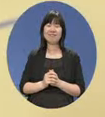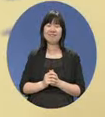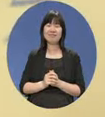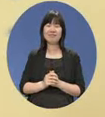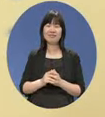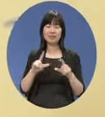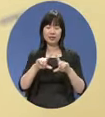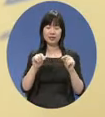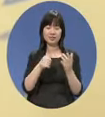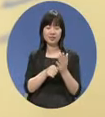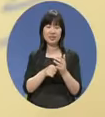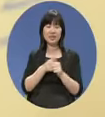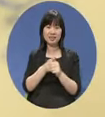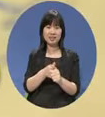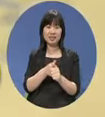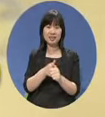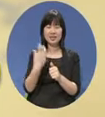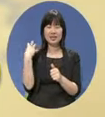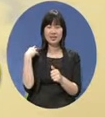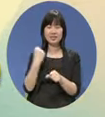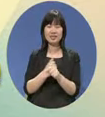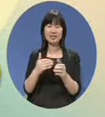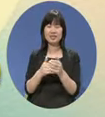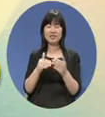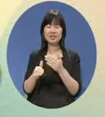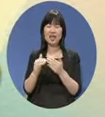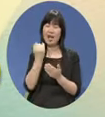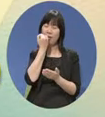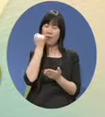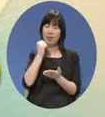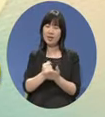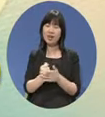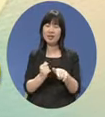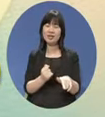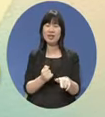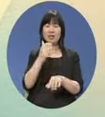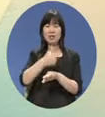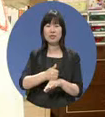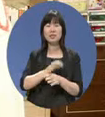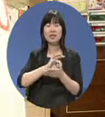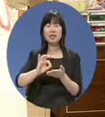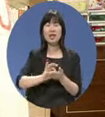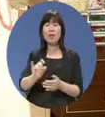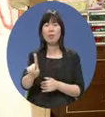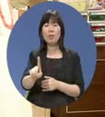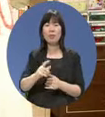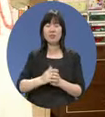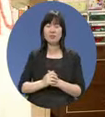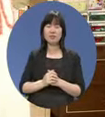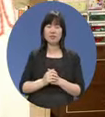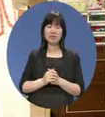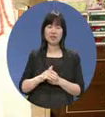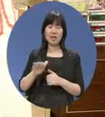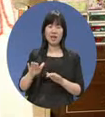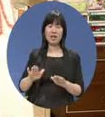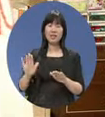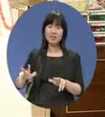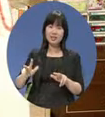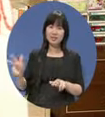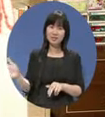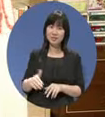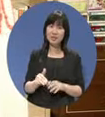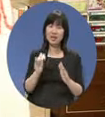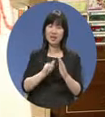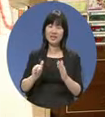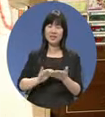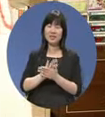쿠폰에 적힌 지시사항을 따른 후 도장을 받습니다. 과연 이 쿠폰은 어떻게 쓸까요? 자, 지금부터